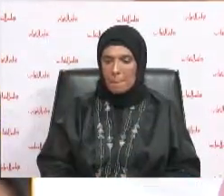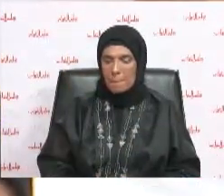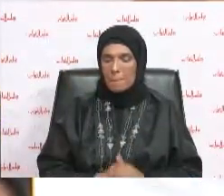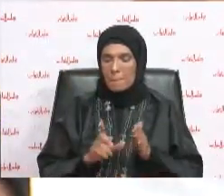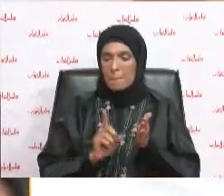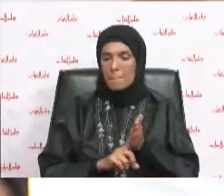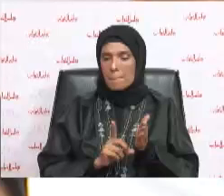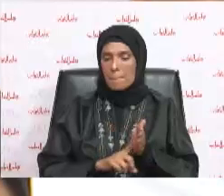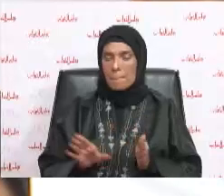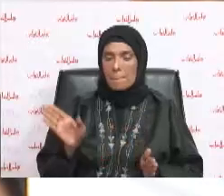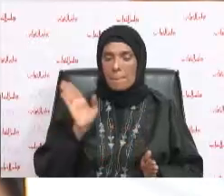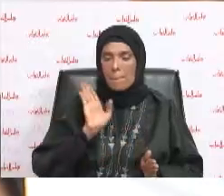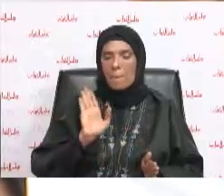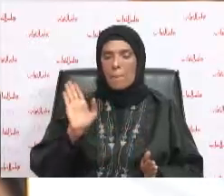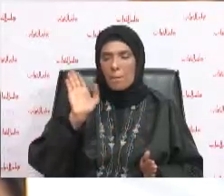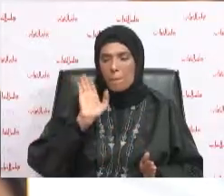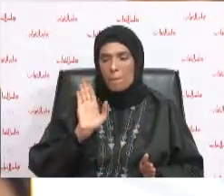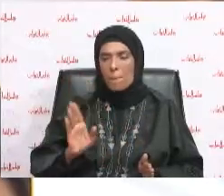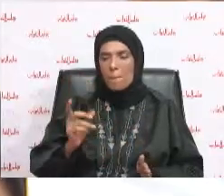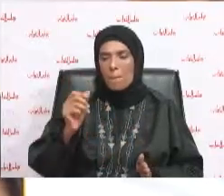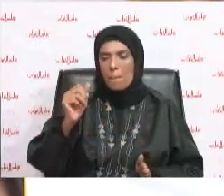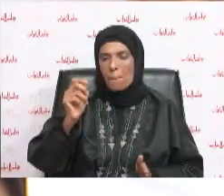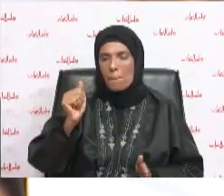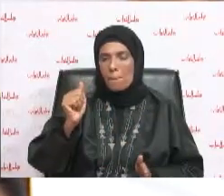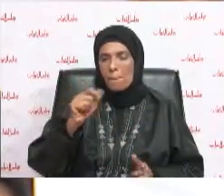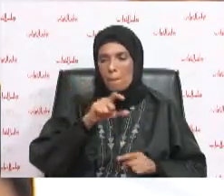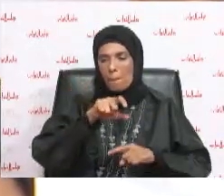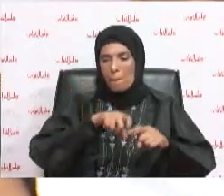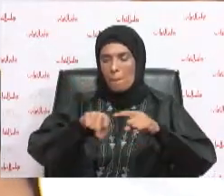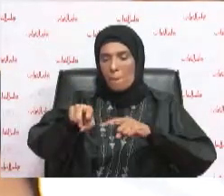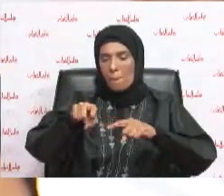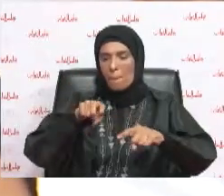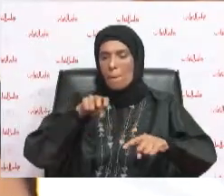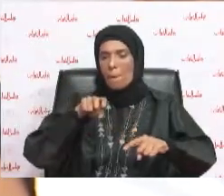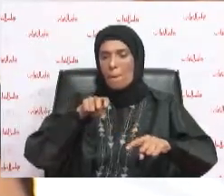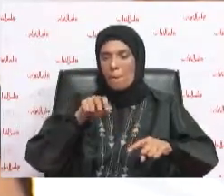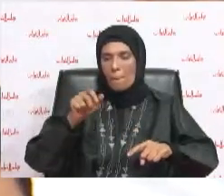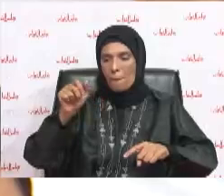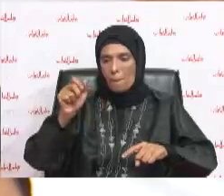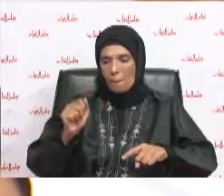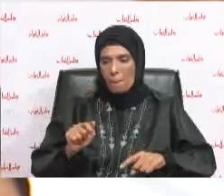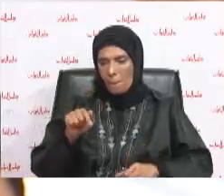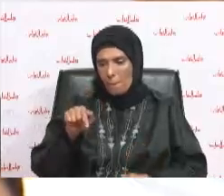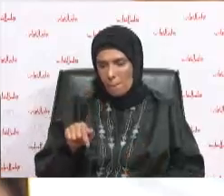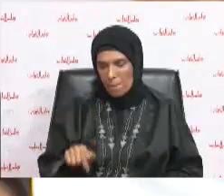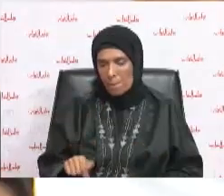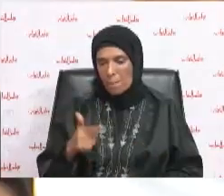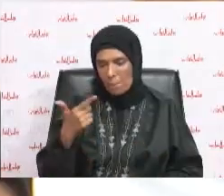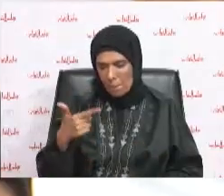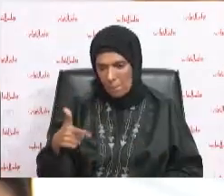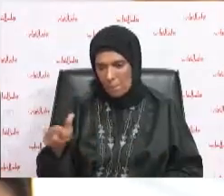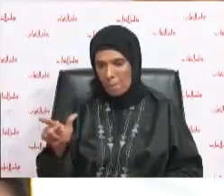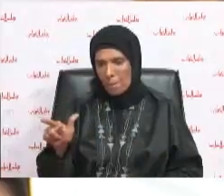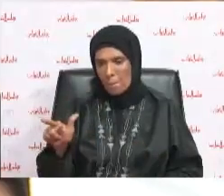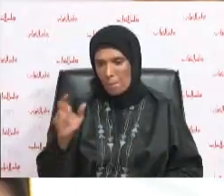يجب مراجعة أسعار الضرائب على وضع الضرائب على أسعار المواد الاستهلاكية. صحيح أن هناك